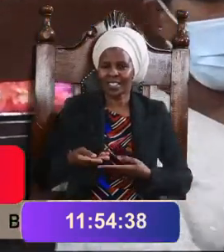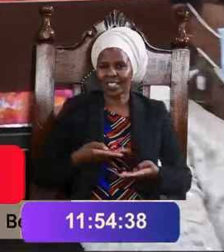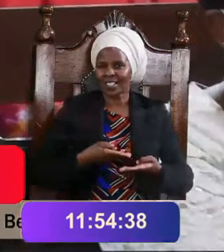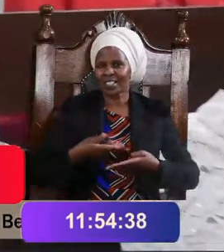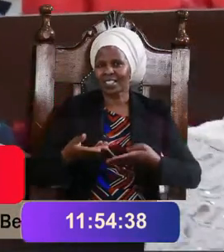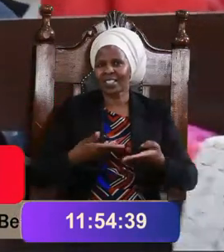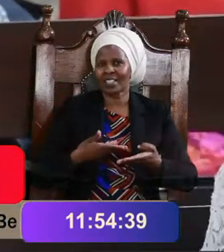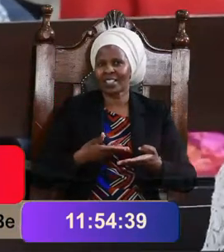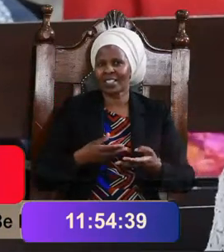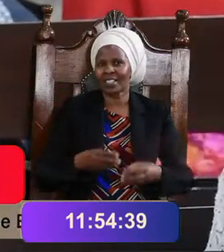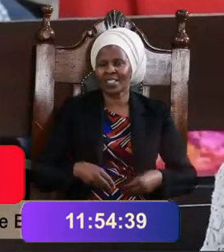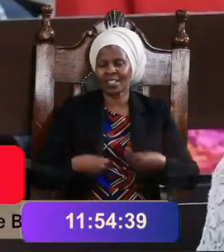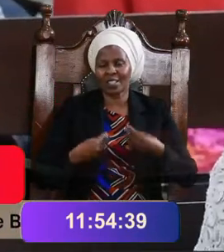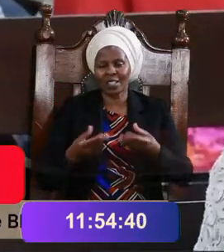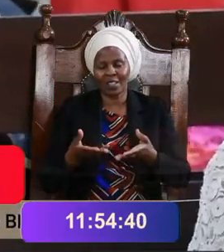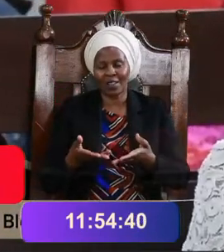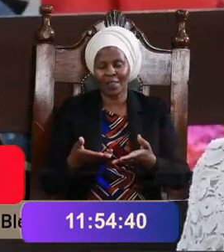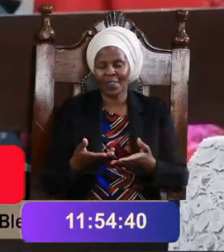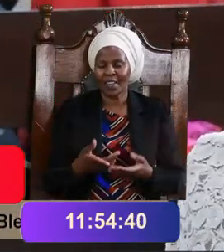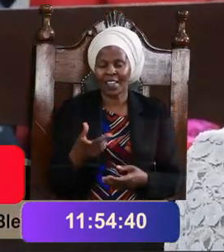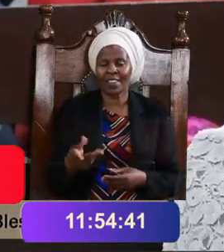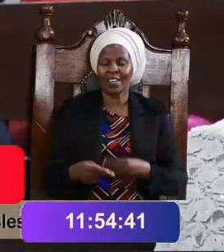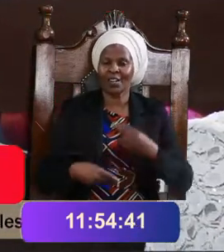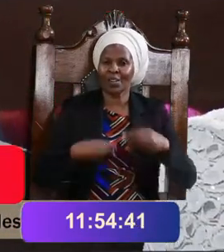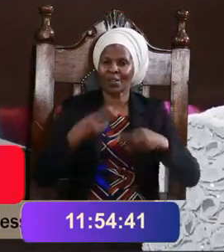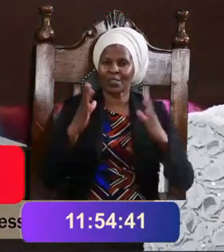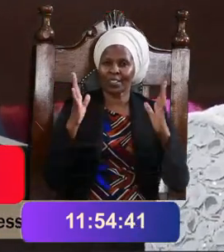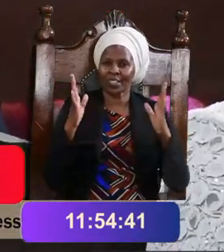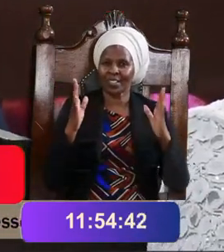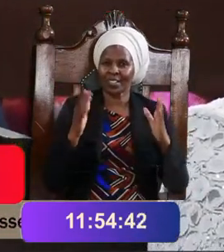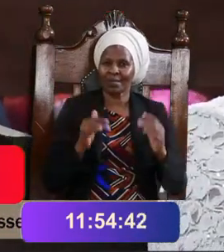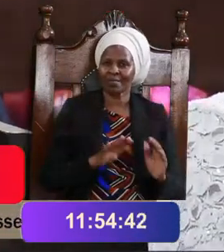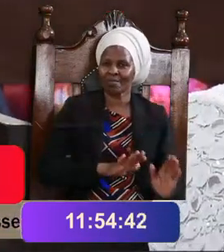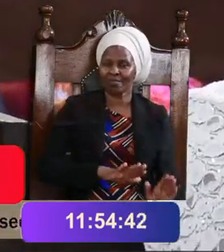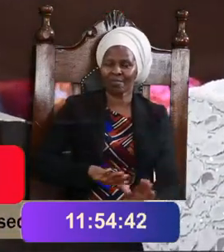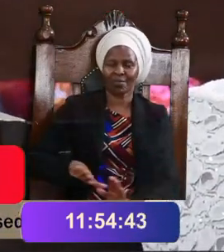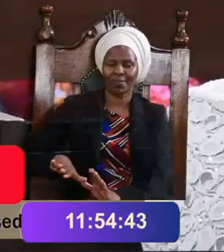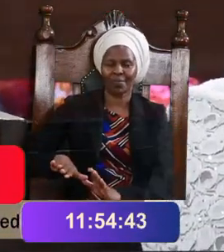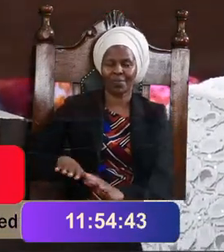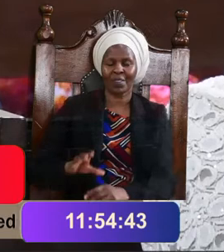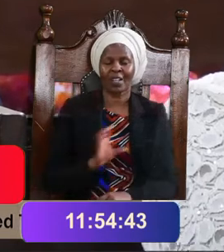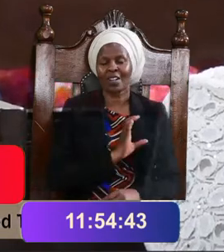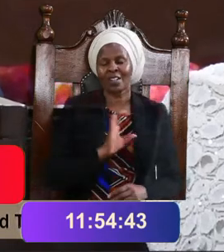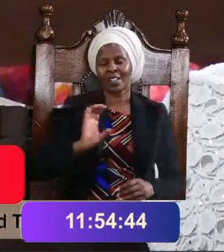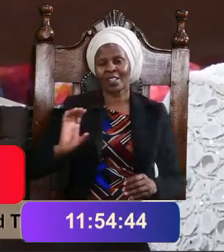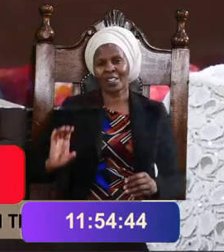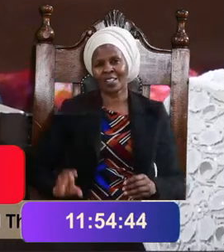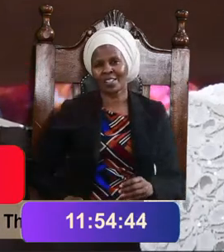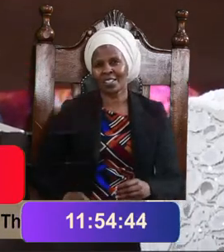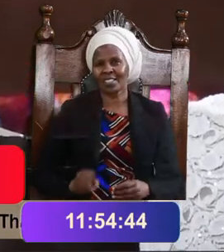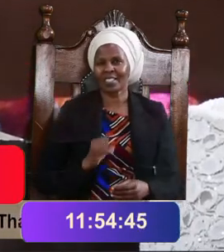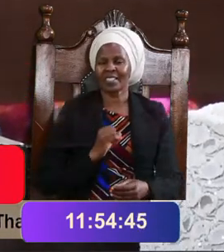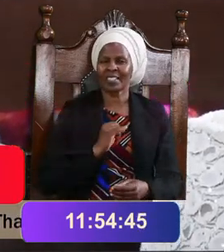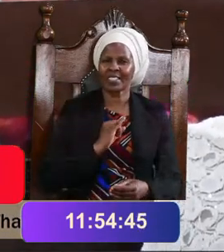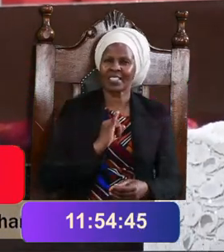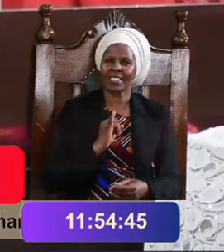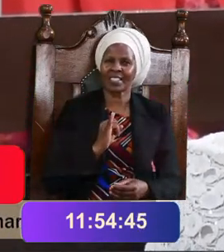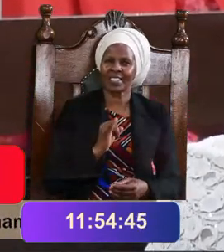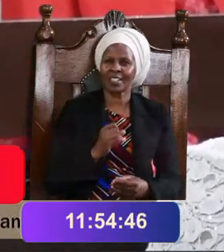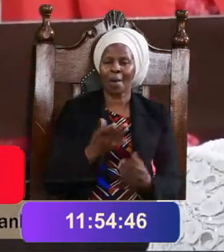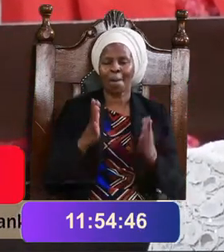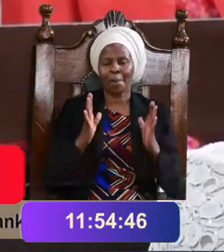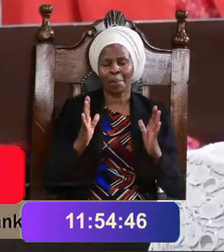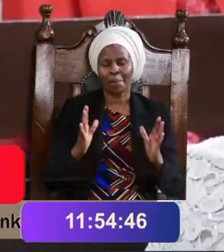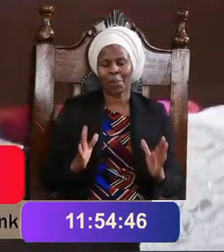an offer fulani, hozana inakuwa inaondoka. Si ndio? Ukristo unakuwa ni Ukristo wa